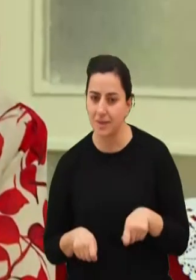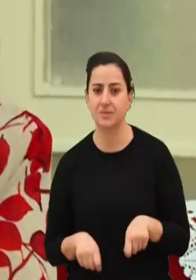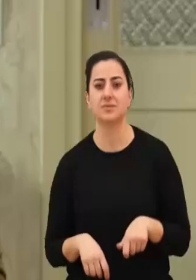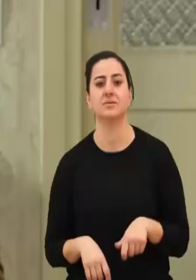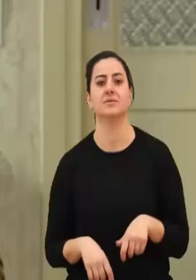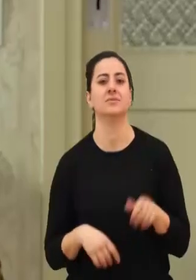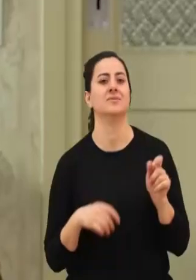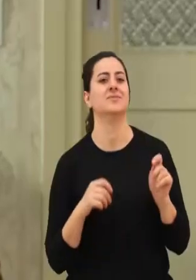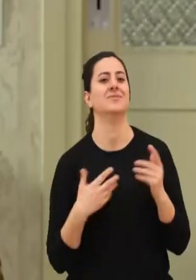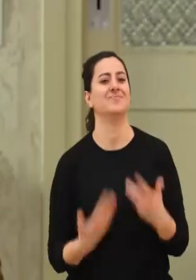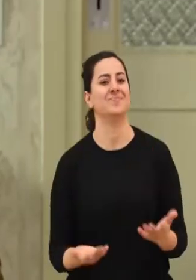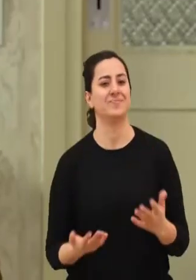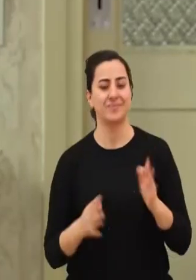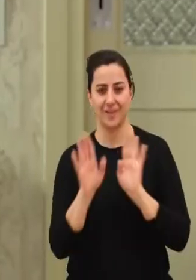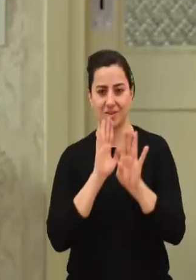Rukiye,